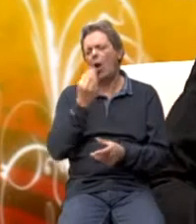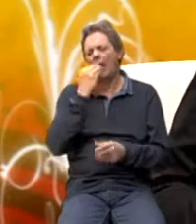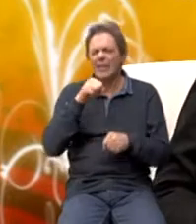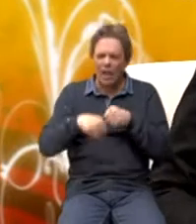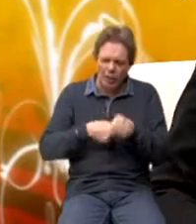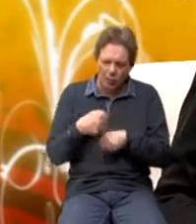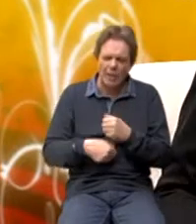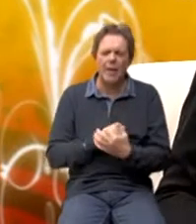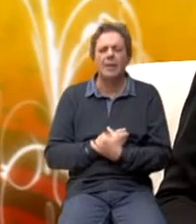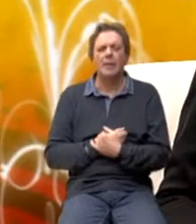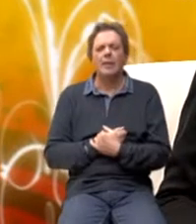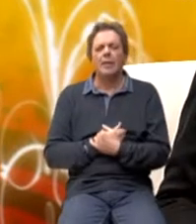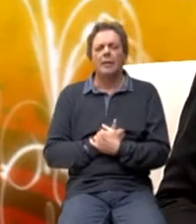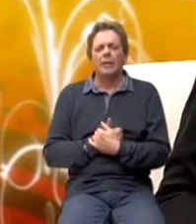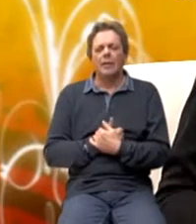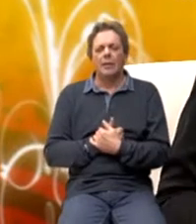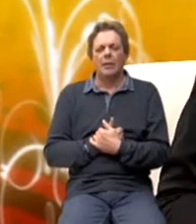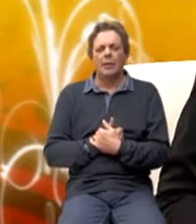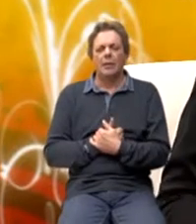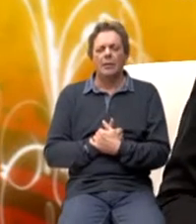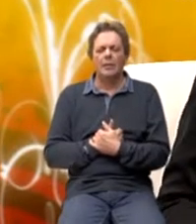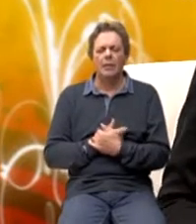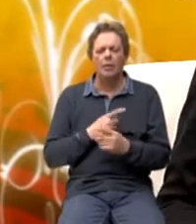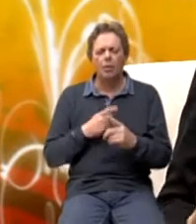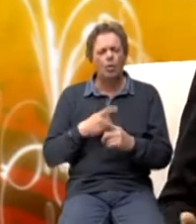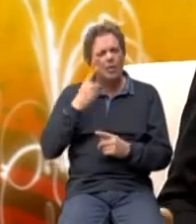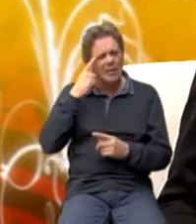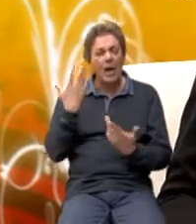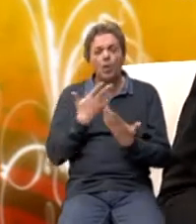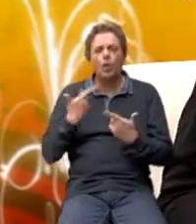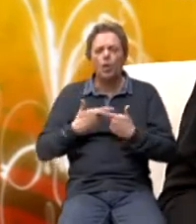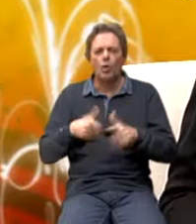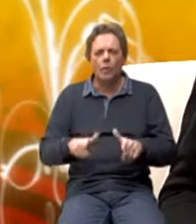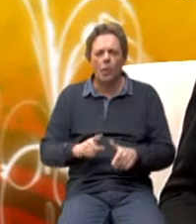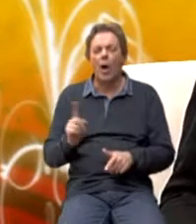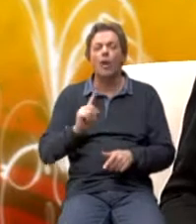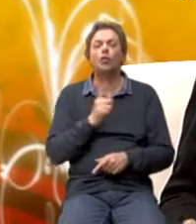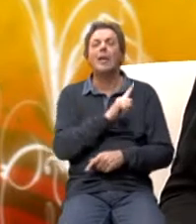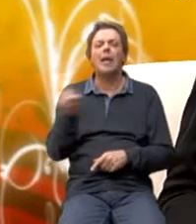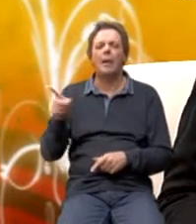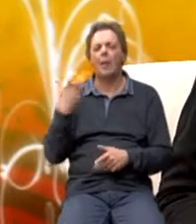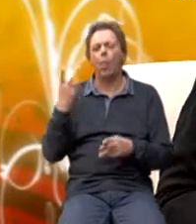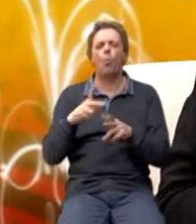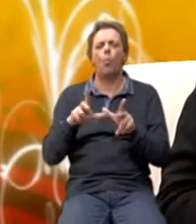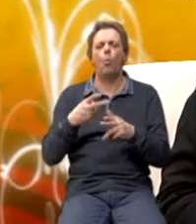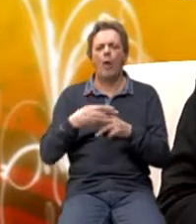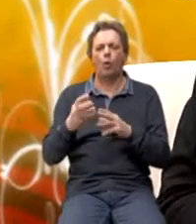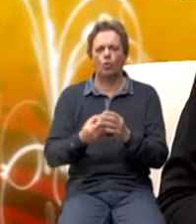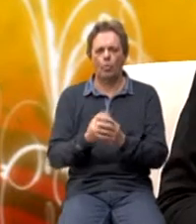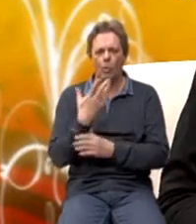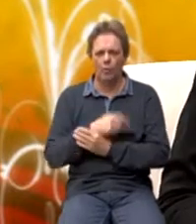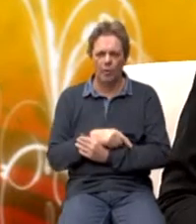su ti aditivi, jel? Jedan ograničen popis. Znači, točno se zna što je dozvoljeno, a što je zabranjeno u ekološkoj proizvodnji i